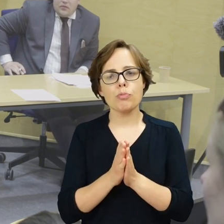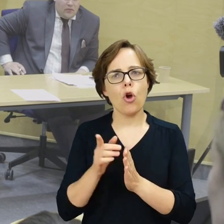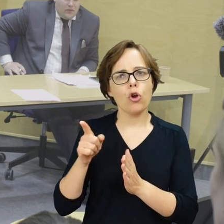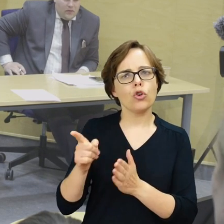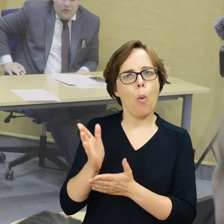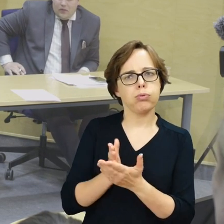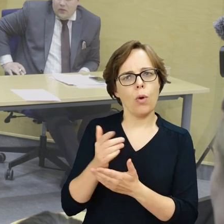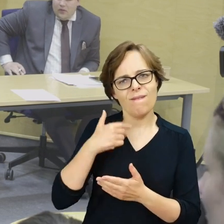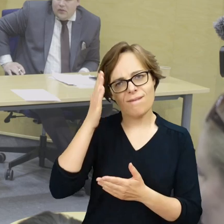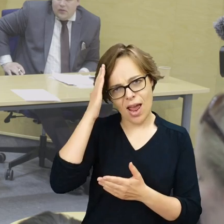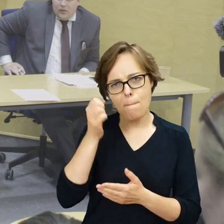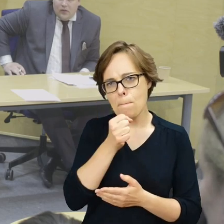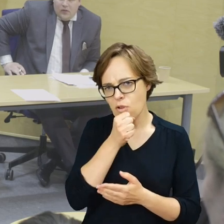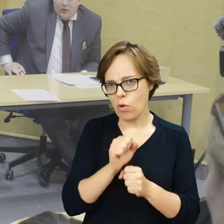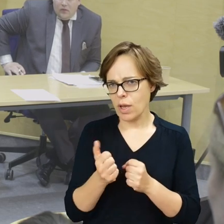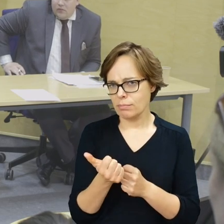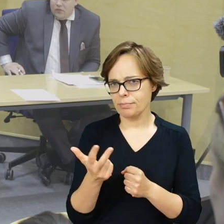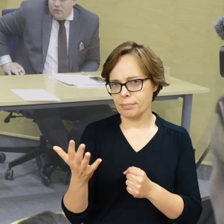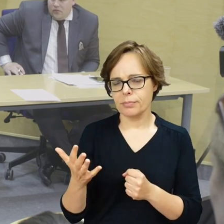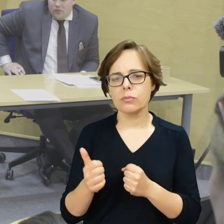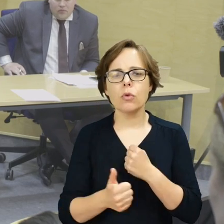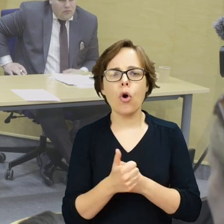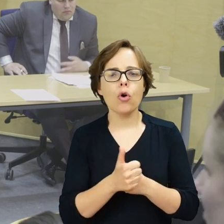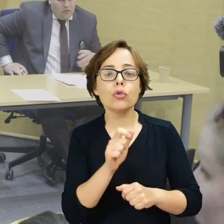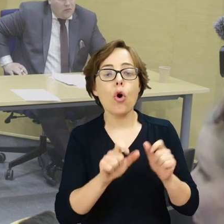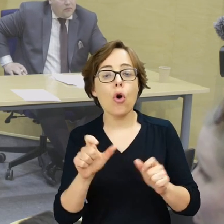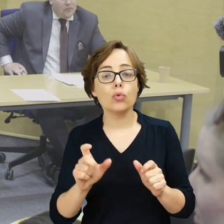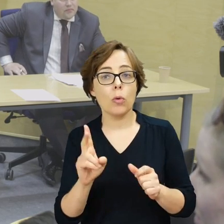więcej mikrofonów, tak aby obsłużyć osoby zainteresowane.